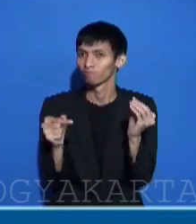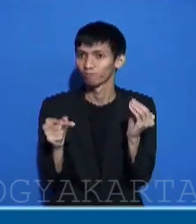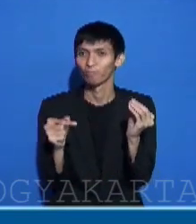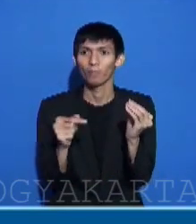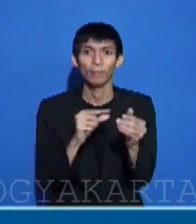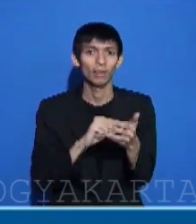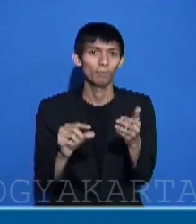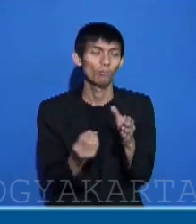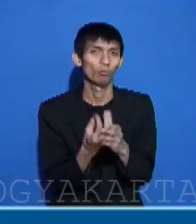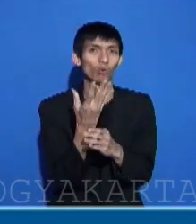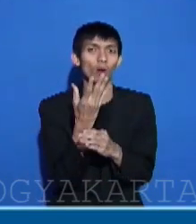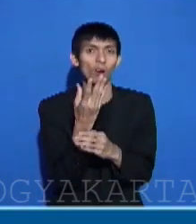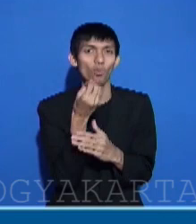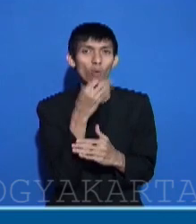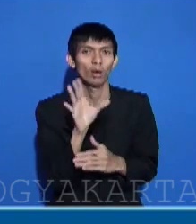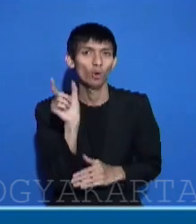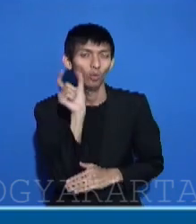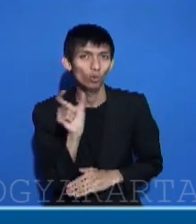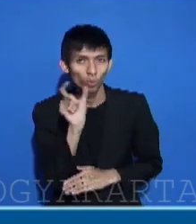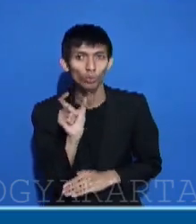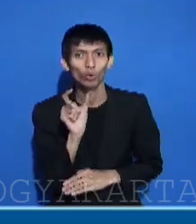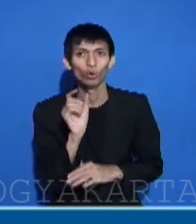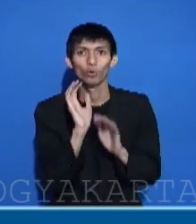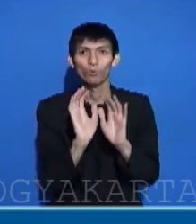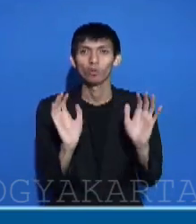diakkaru ingang k